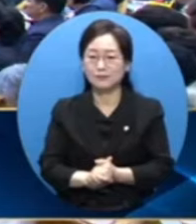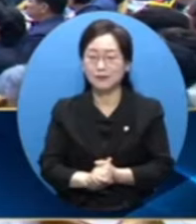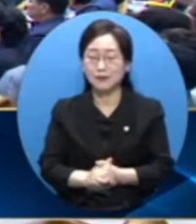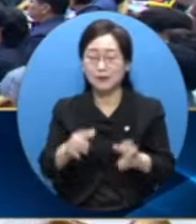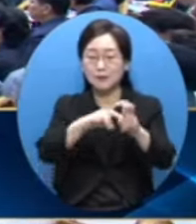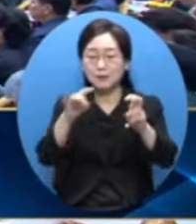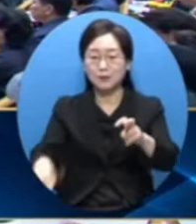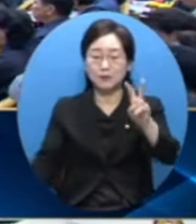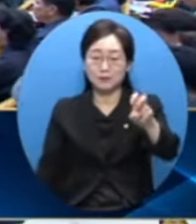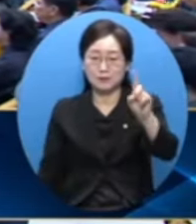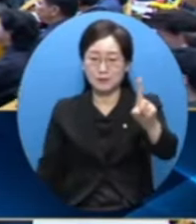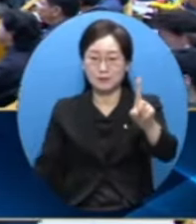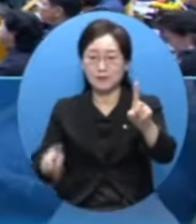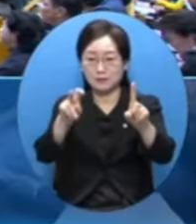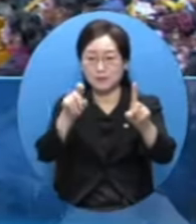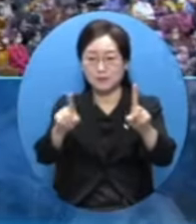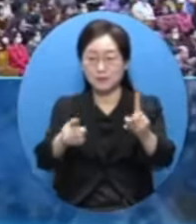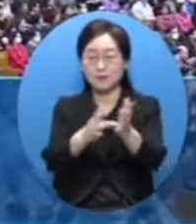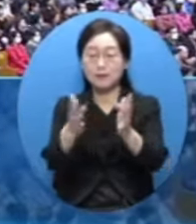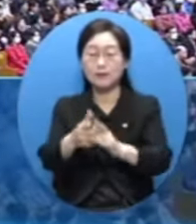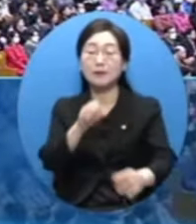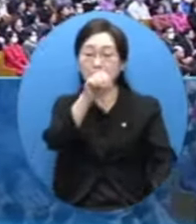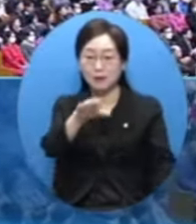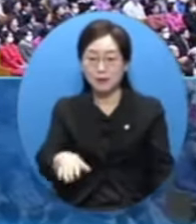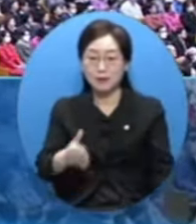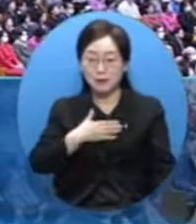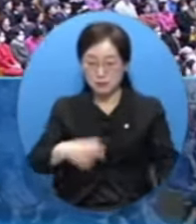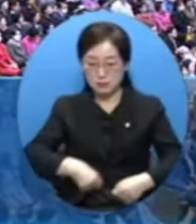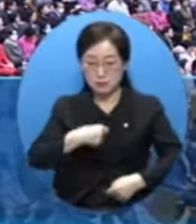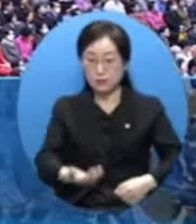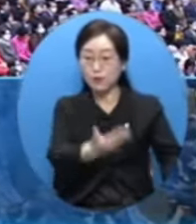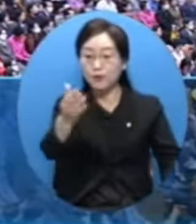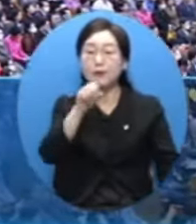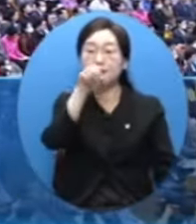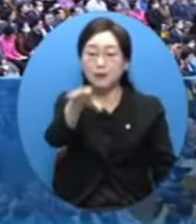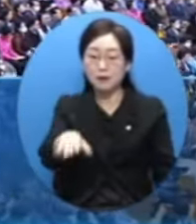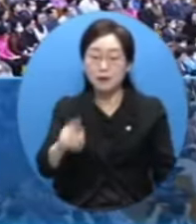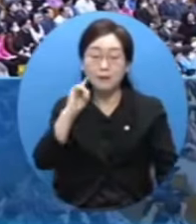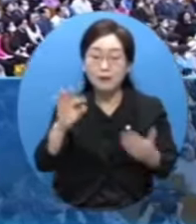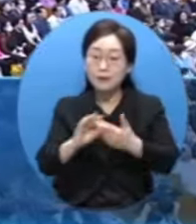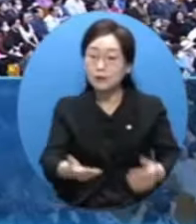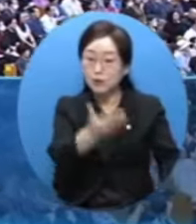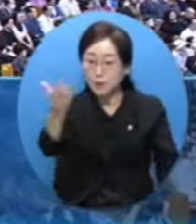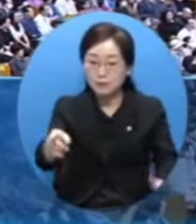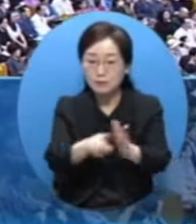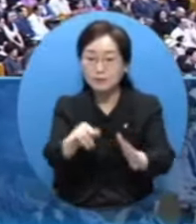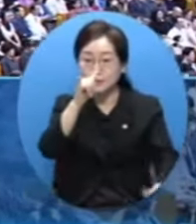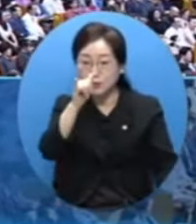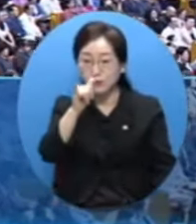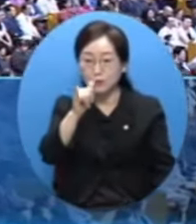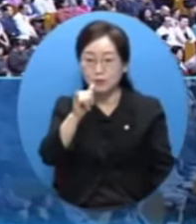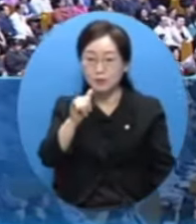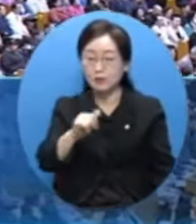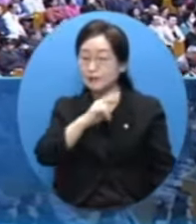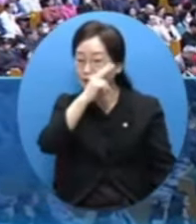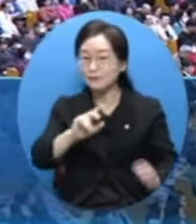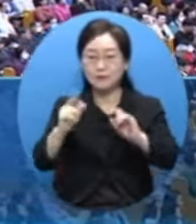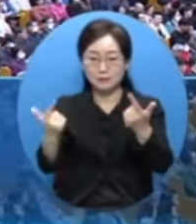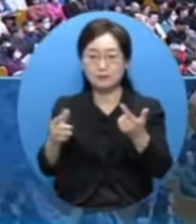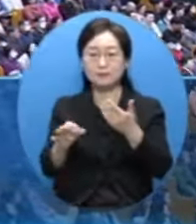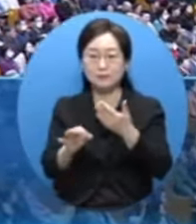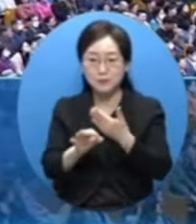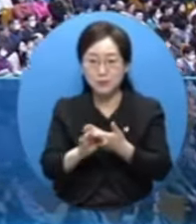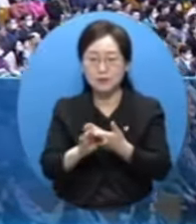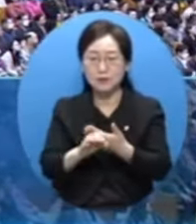마태복음 20장 21절입니다. 예수께서 대답하여 이르시되 내가 진실로 너에게 이르노니 만일 너희가 믿음이 있고 의심하지